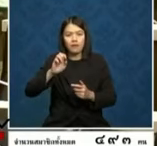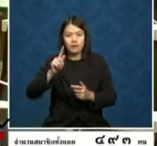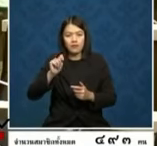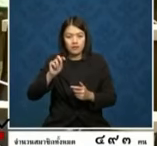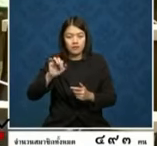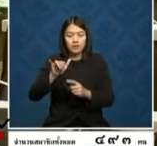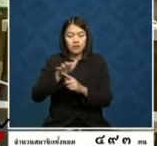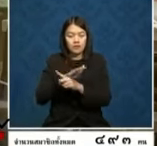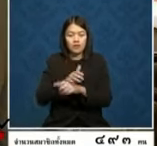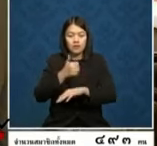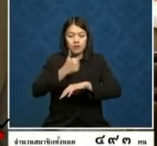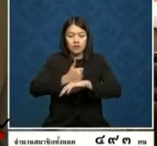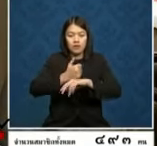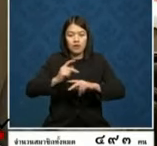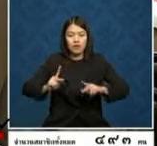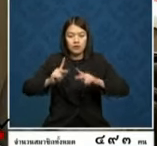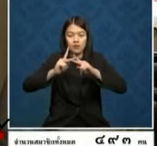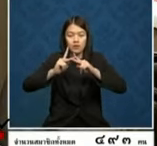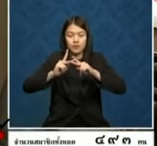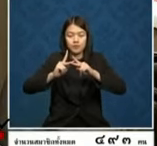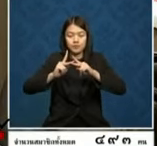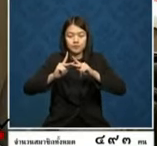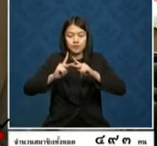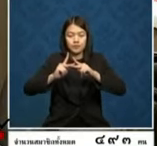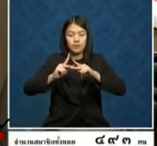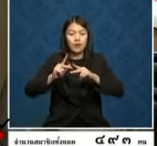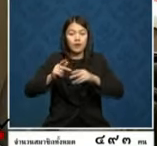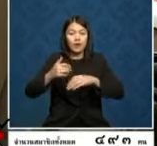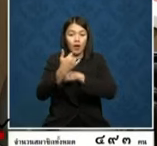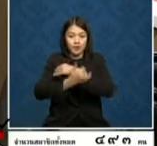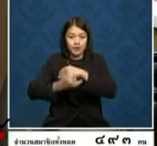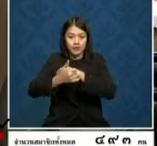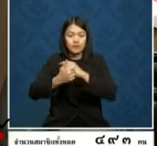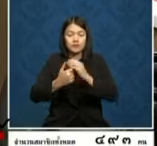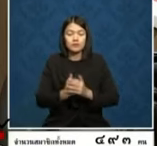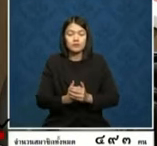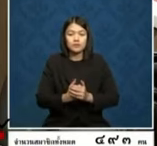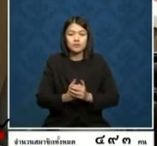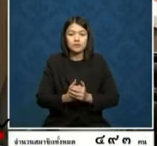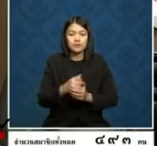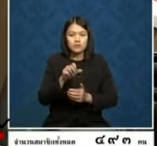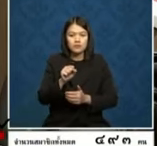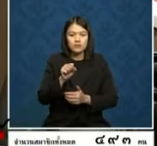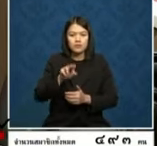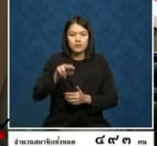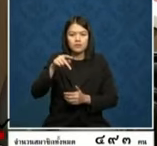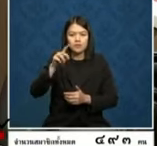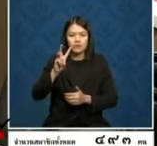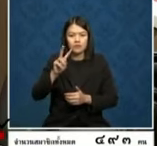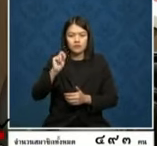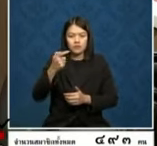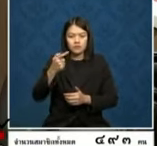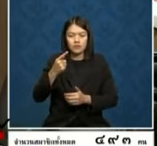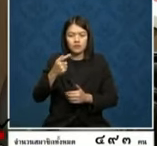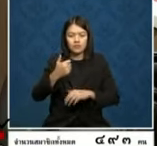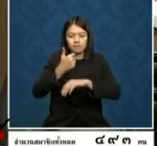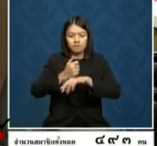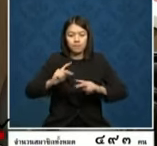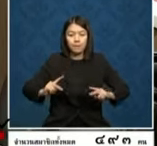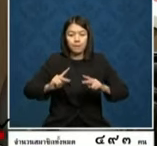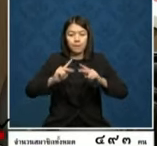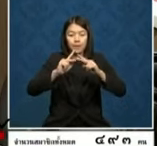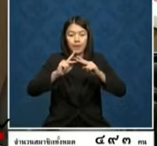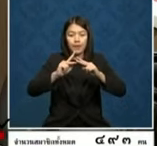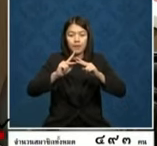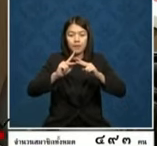เป็นรัฐมนตรีว่าการกระทรวงการต่างประเทศนายสรวงศ์เทียนทองเป็นรัฐมนตรีว่า